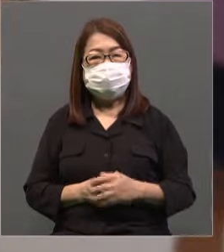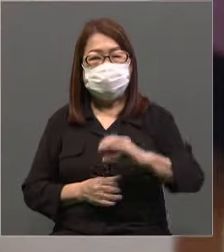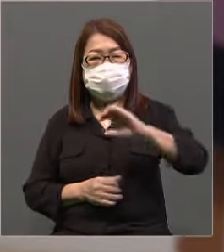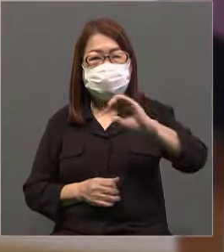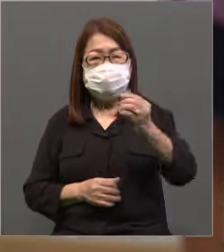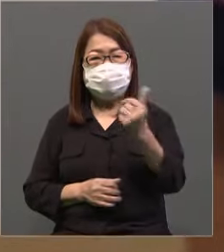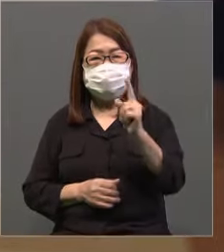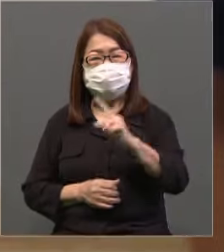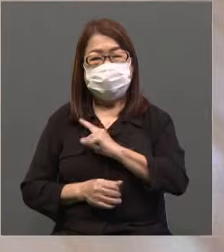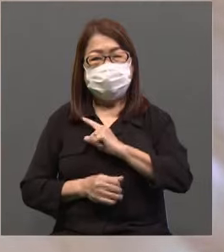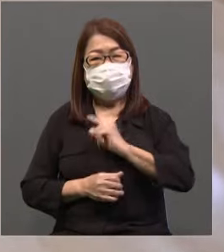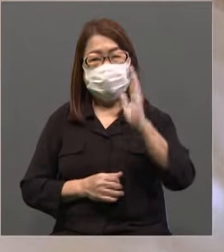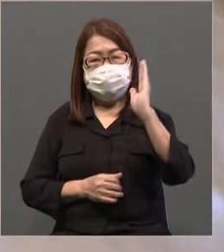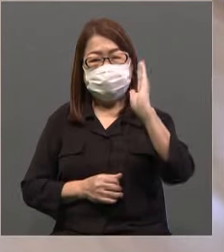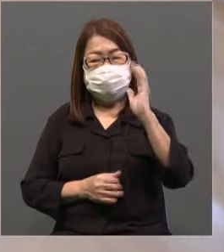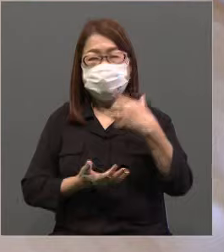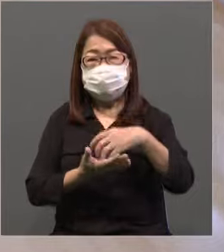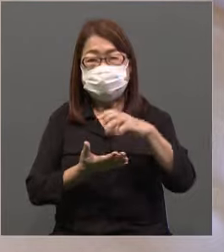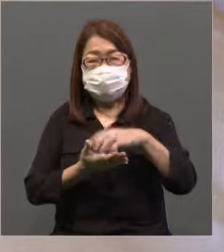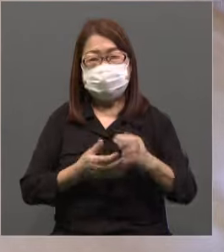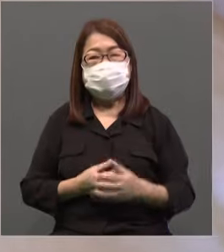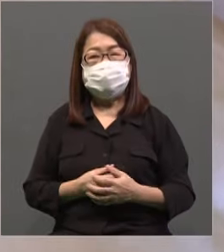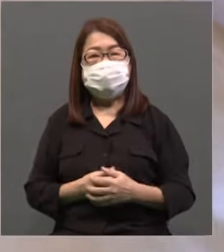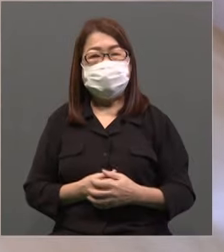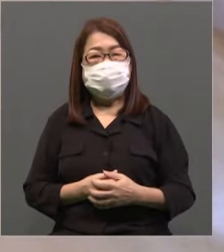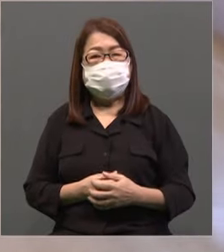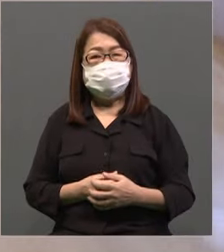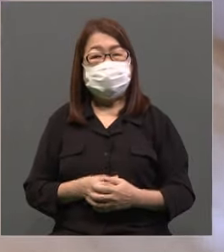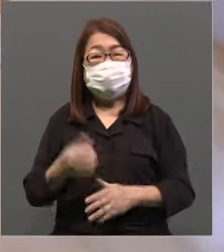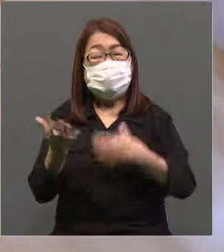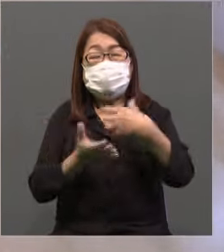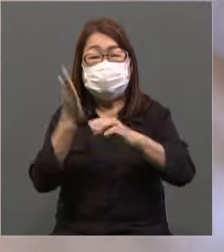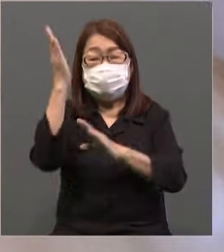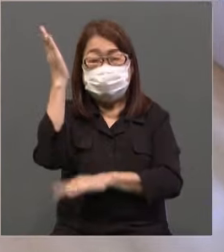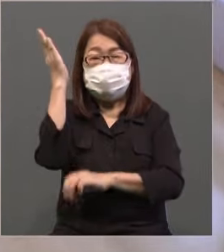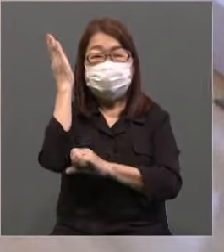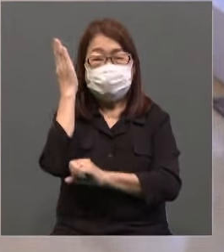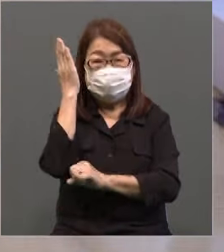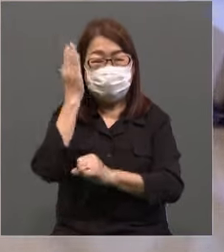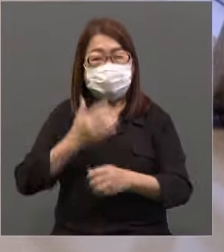พกรวิจันทร์พูนทีมข่าว NBT ภาคใต้รายงานจากจังหวัดสงขลา